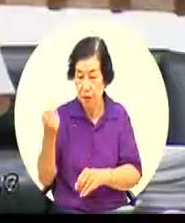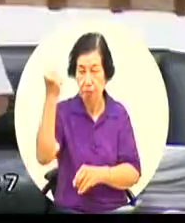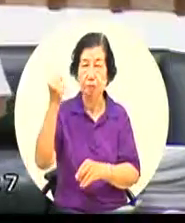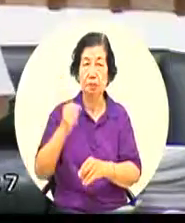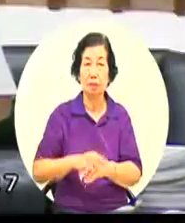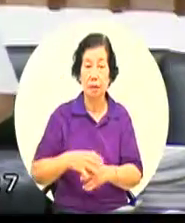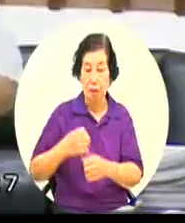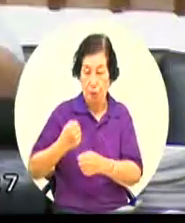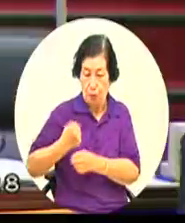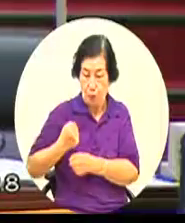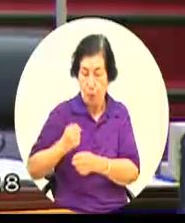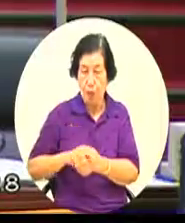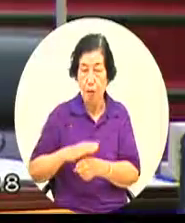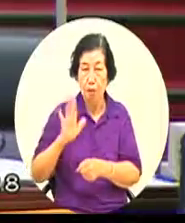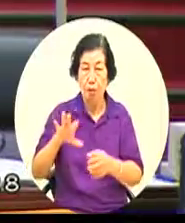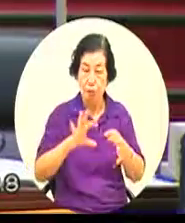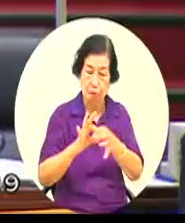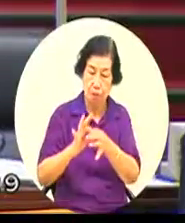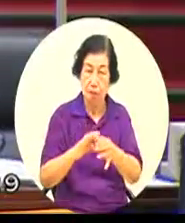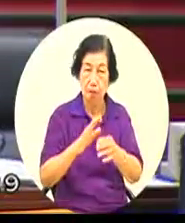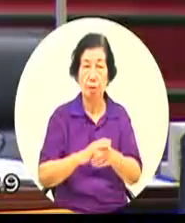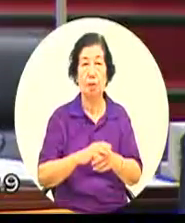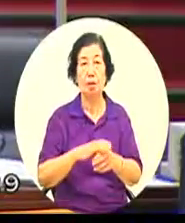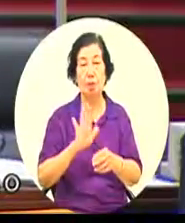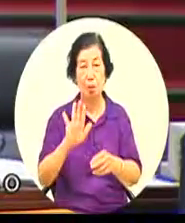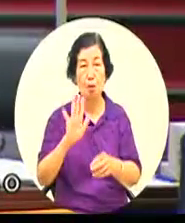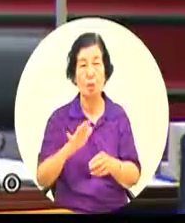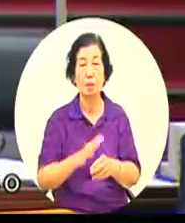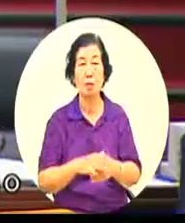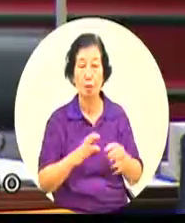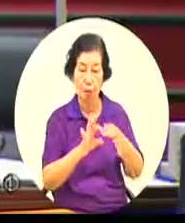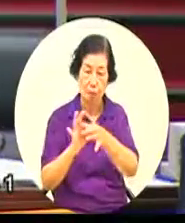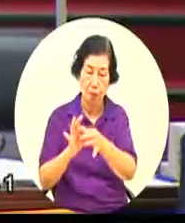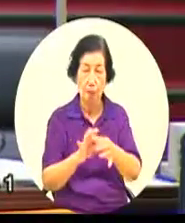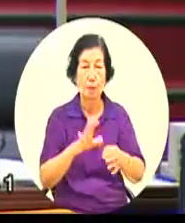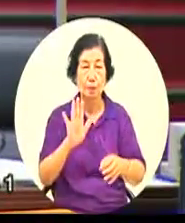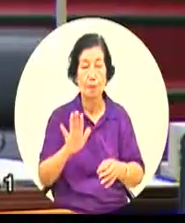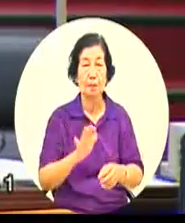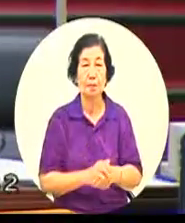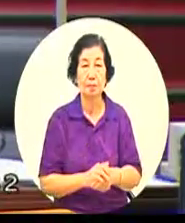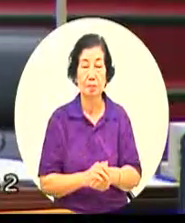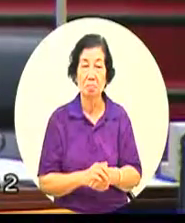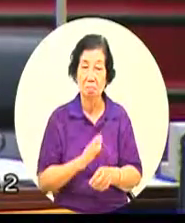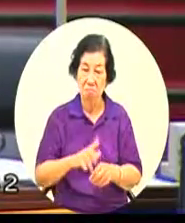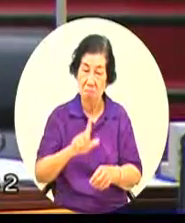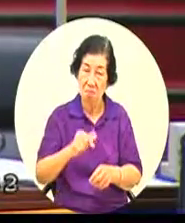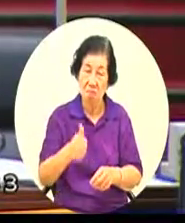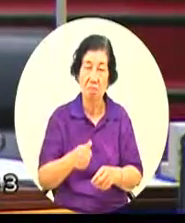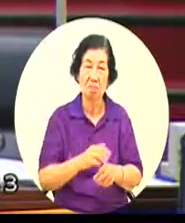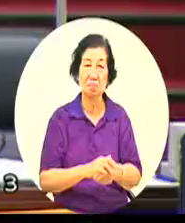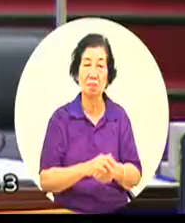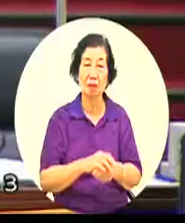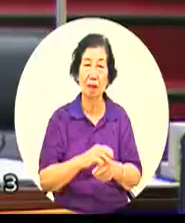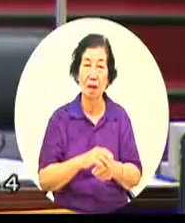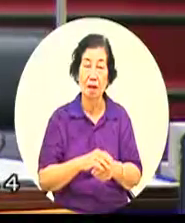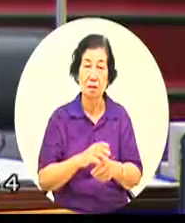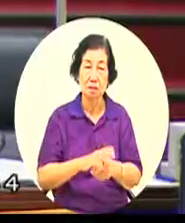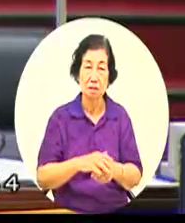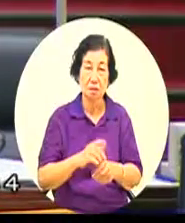还是什么关系呢？他这个有一套学问，然后这个老师呢很有学问，也有很多既